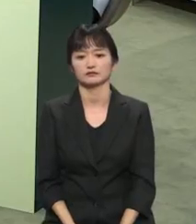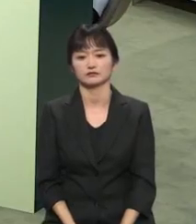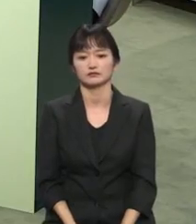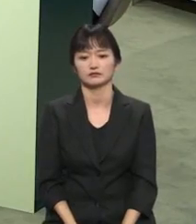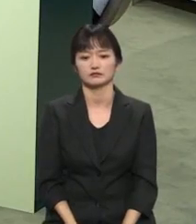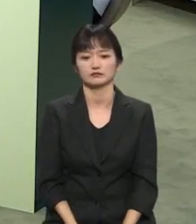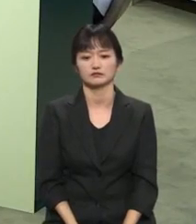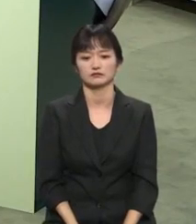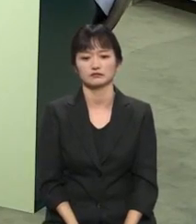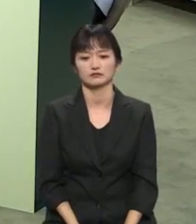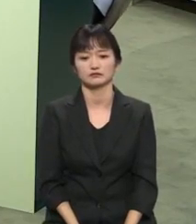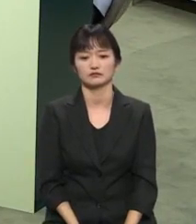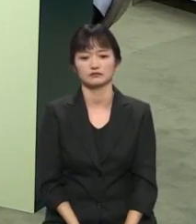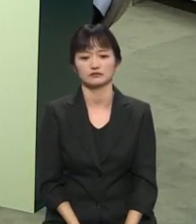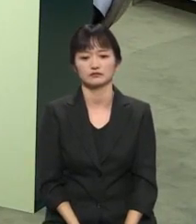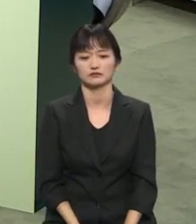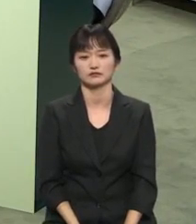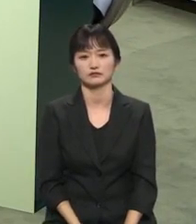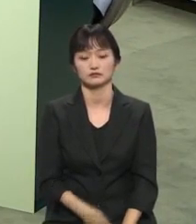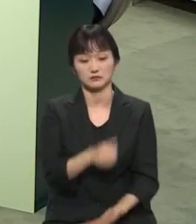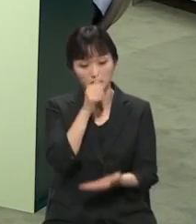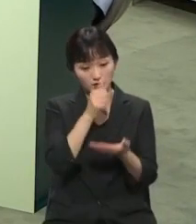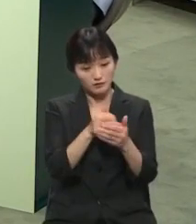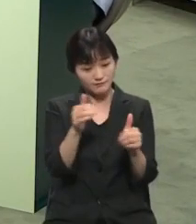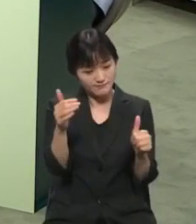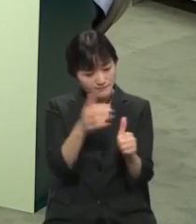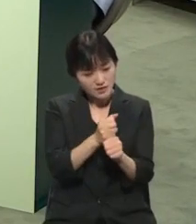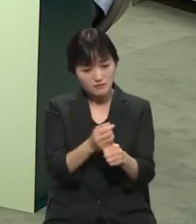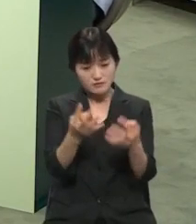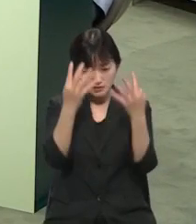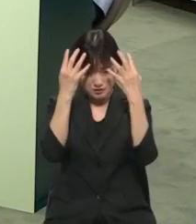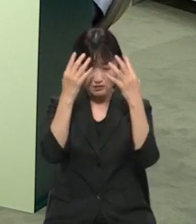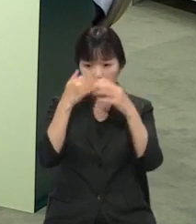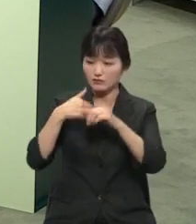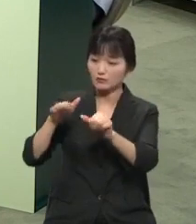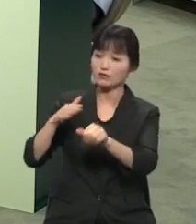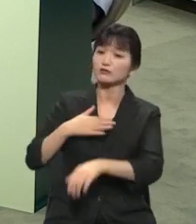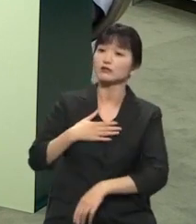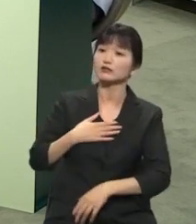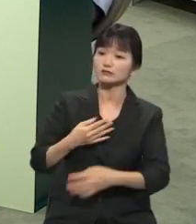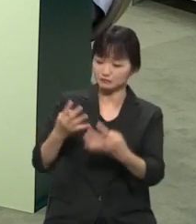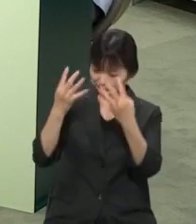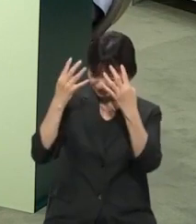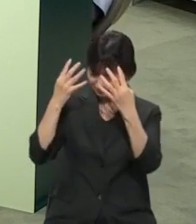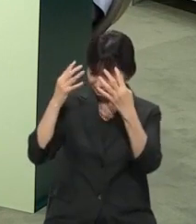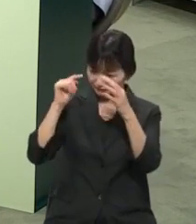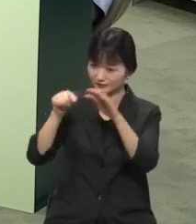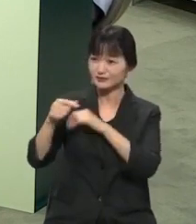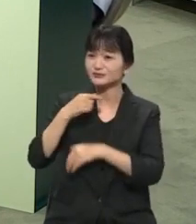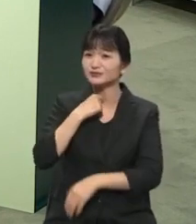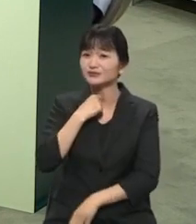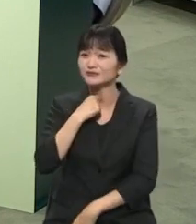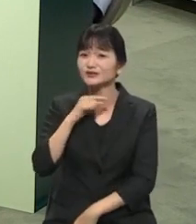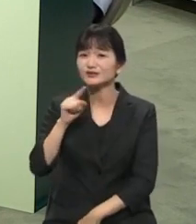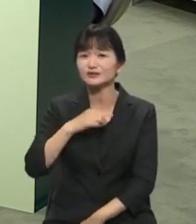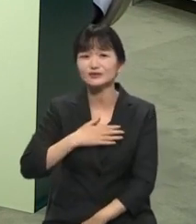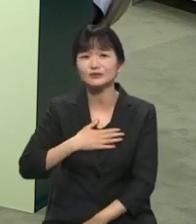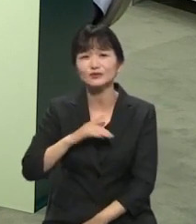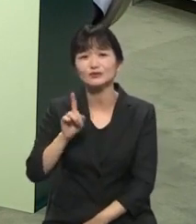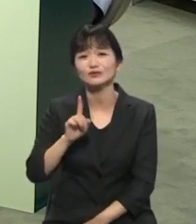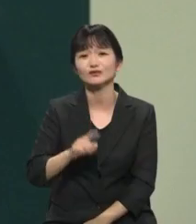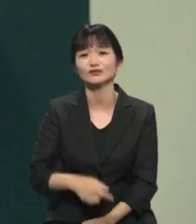범죄 사냥꾼 애써 범인을 잡아서 감옥에 보냈는데 어 나 갑옷 하고 싶었어 이러면 기분이